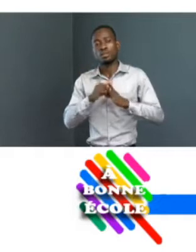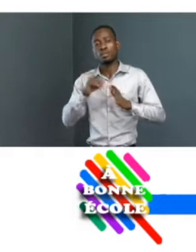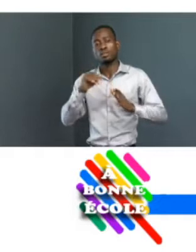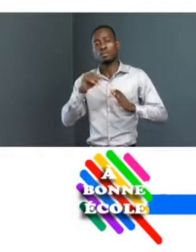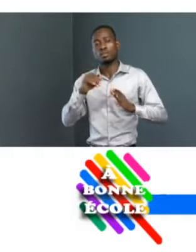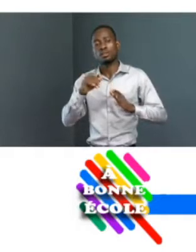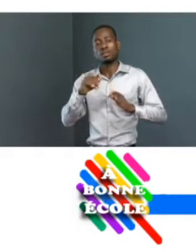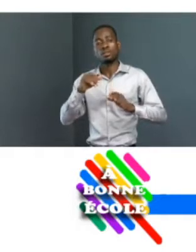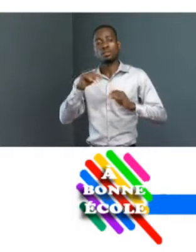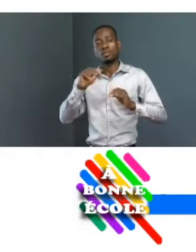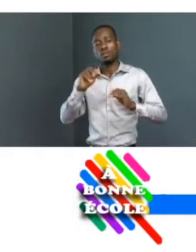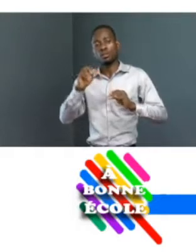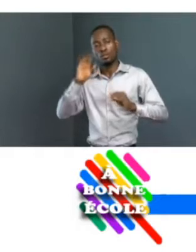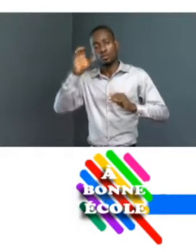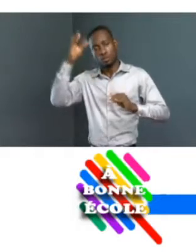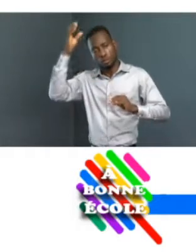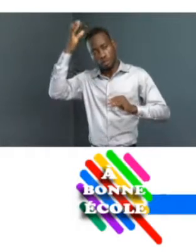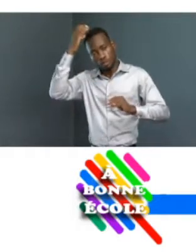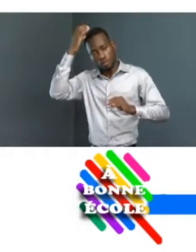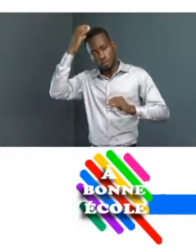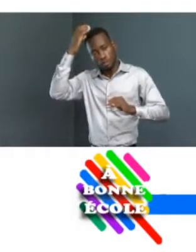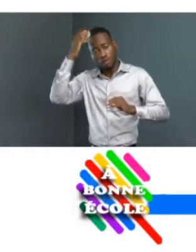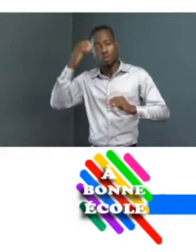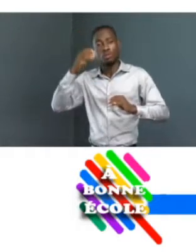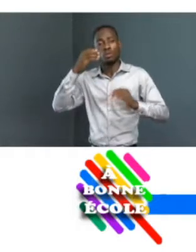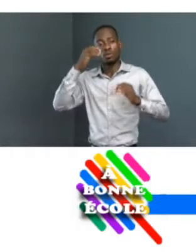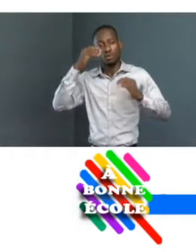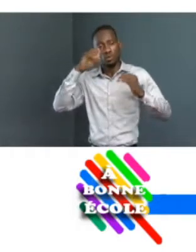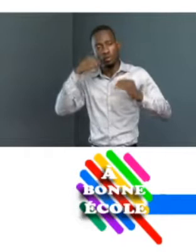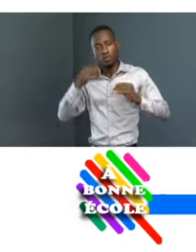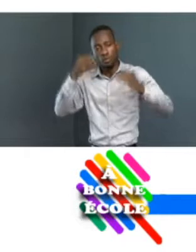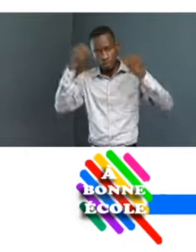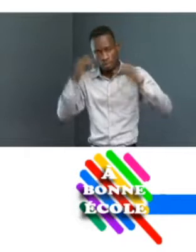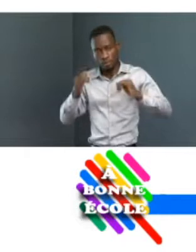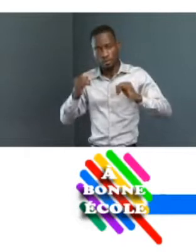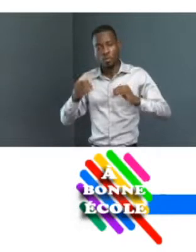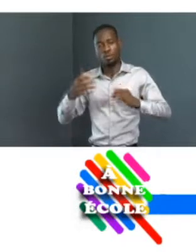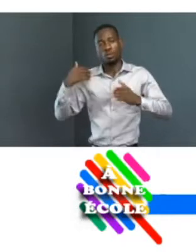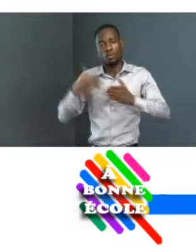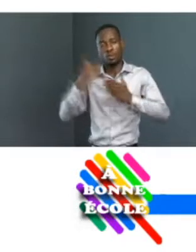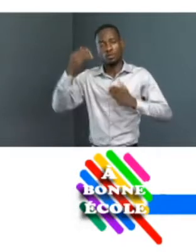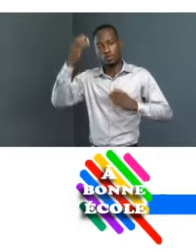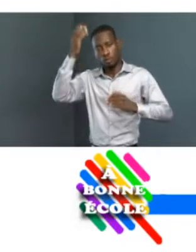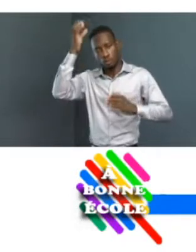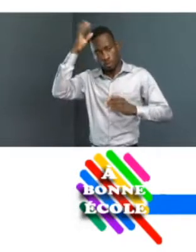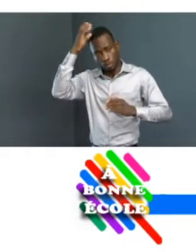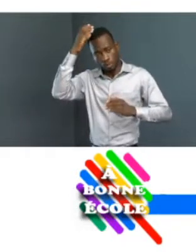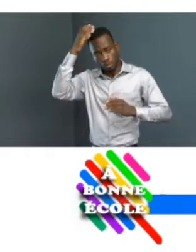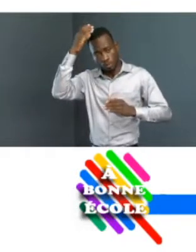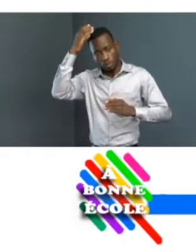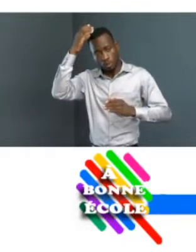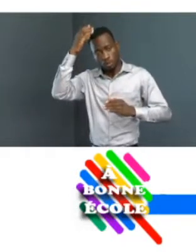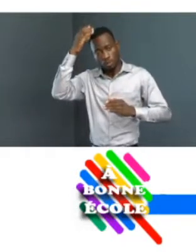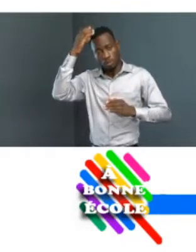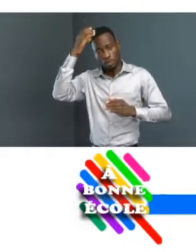au cerveau. Une fois l'information parvenue au cerveau, le cerveau